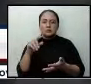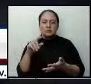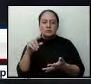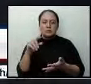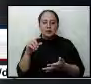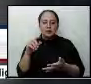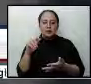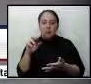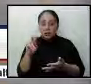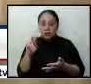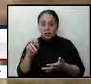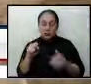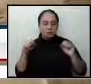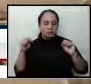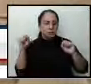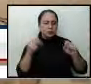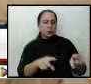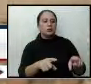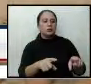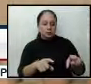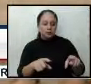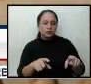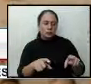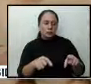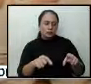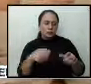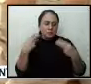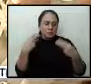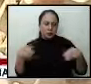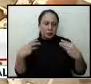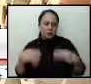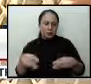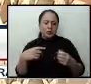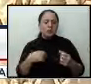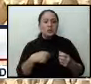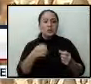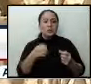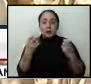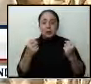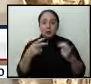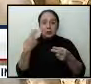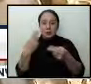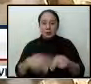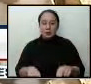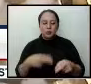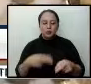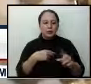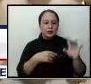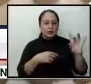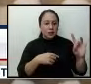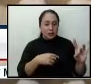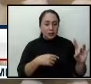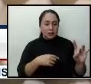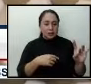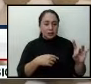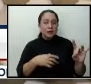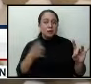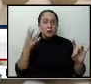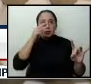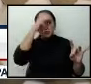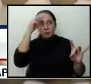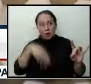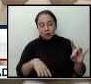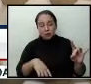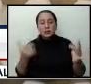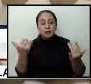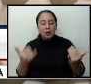ibibenta sa merkado. Marami rin ang supply ng itlog, kaya mula 8 pesos noong Marso, bumaba na sa 6 na